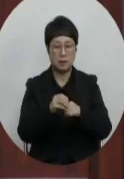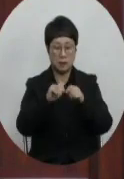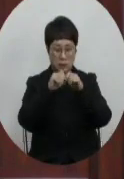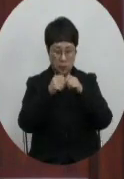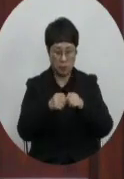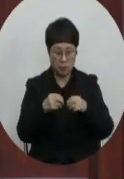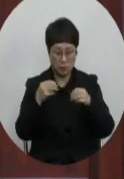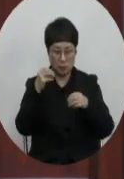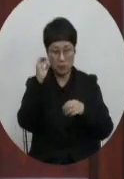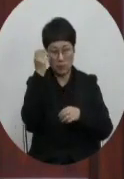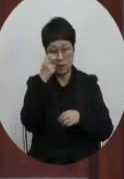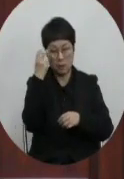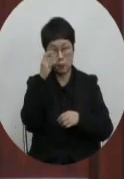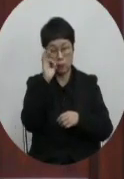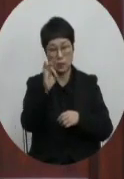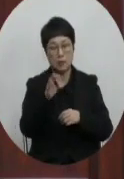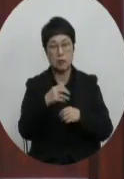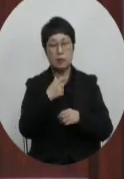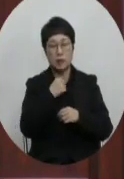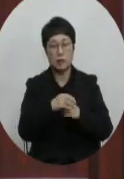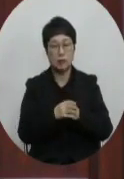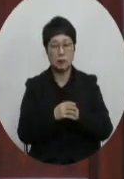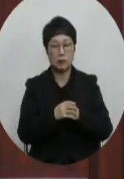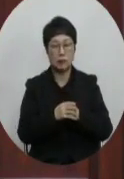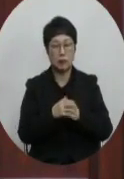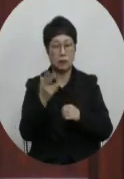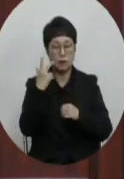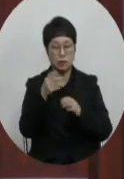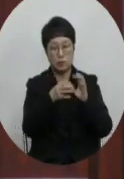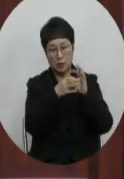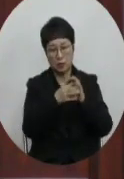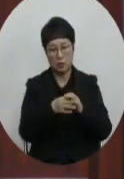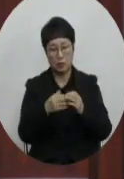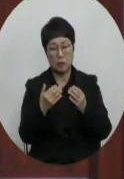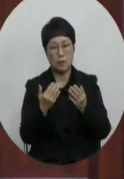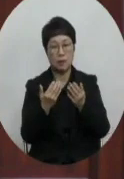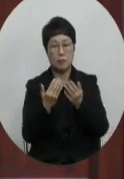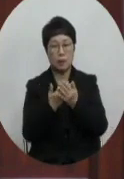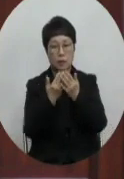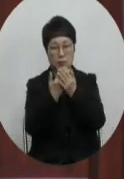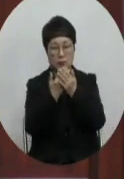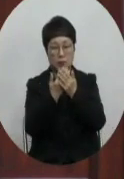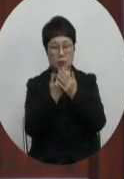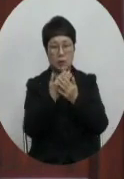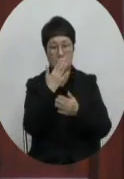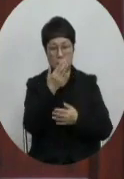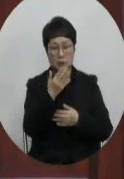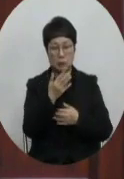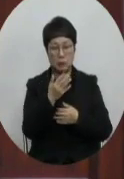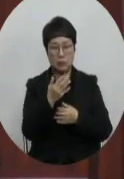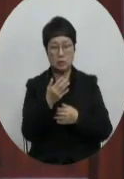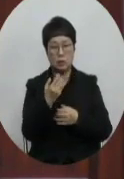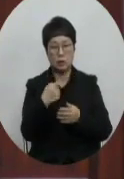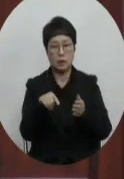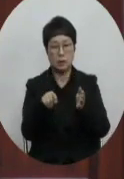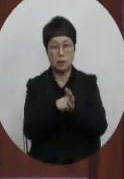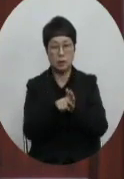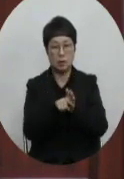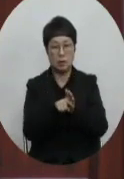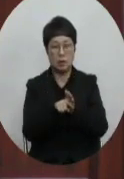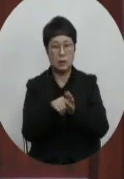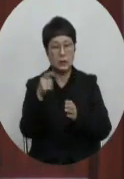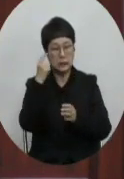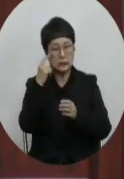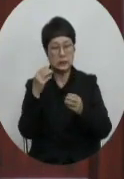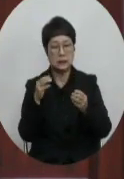부분입니다. 여주시가 갖고 있는 무한한 변화의 가능성을 실현시키기 위해 시민과 공직자들의 의식